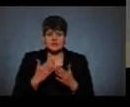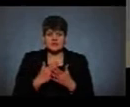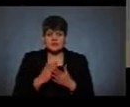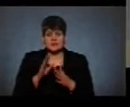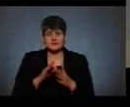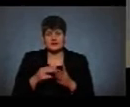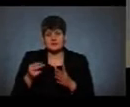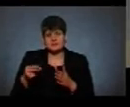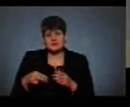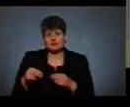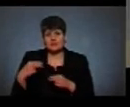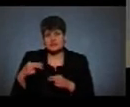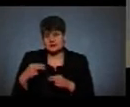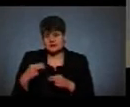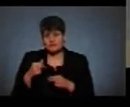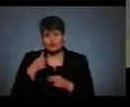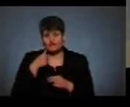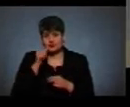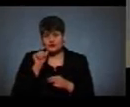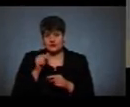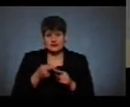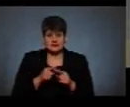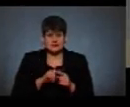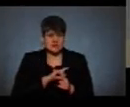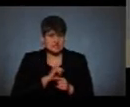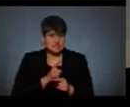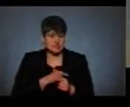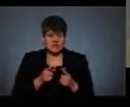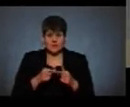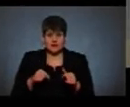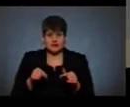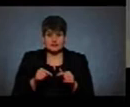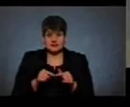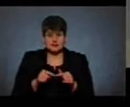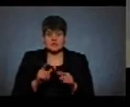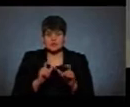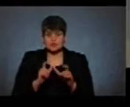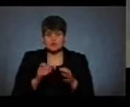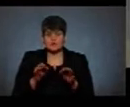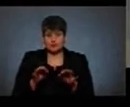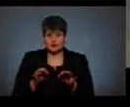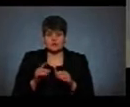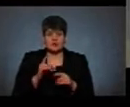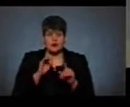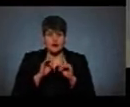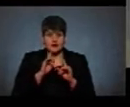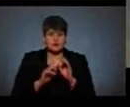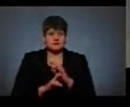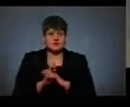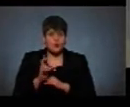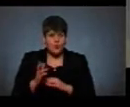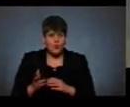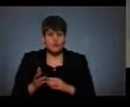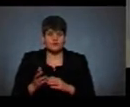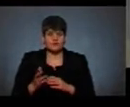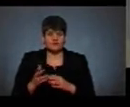президента, оскільки буквально вчора така потужна організація, як Інститут релігійної свободи, а також Рада церков, вона,